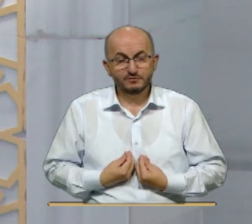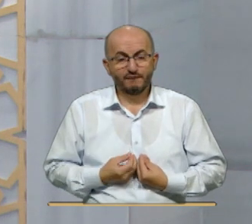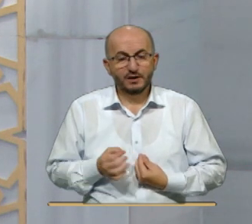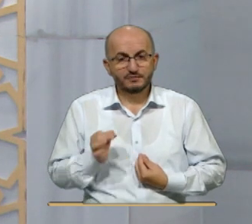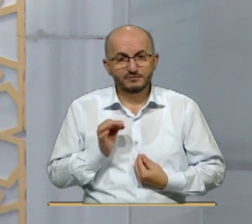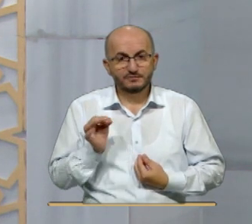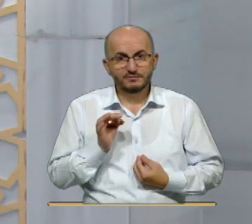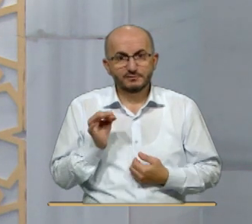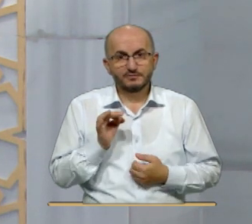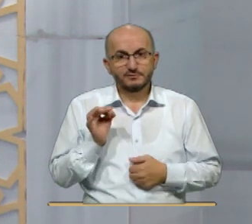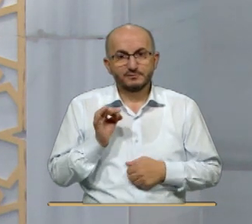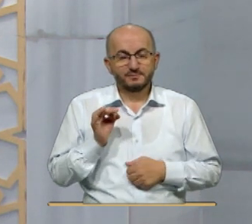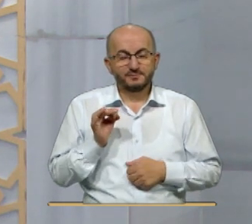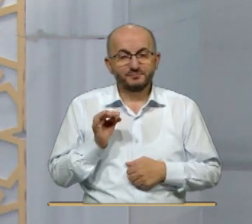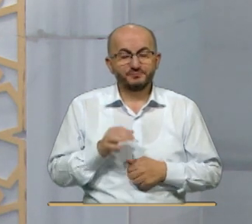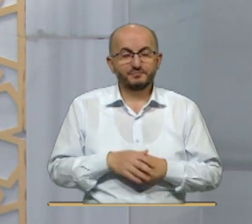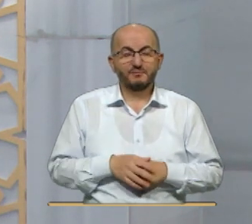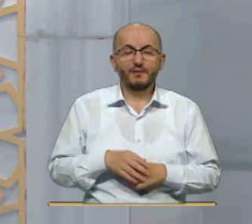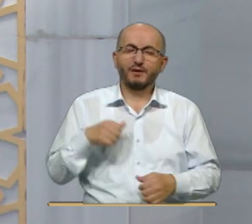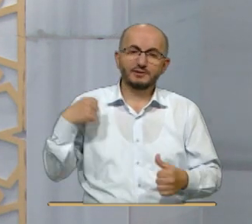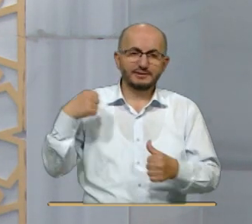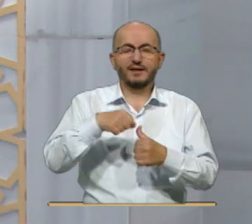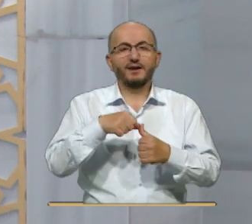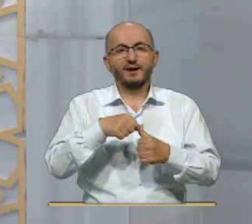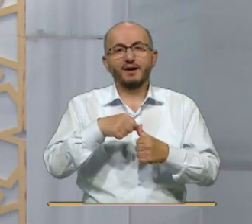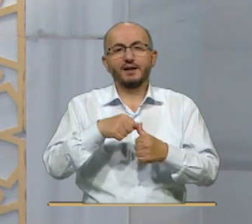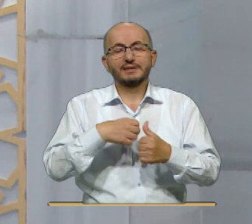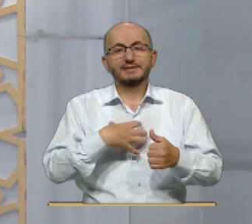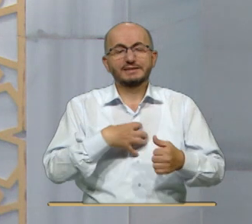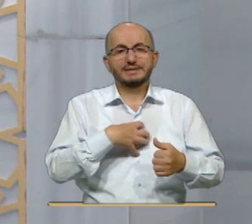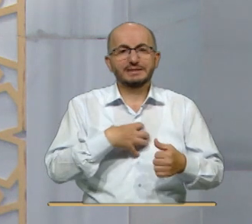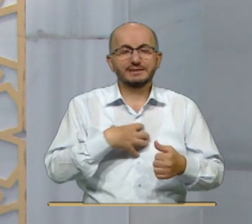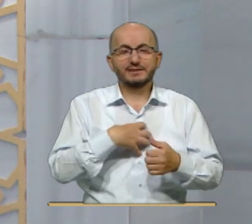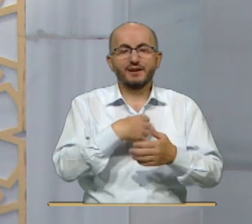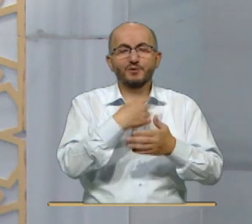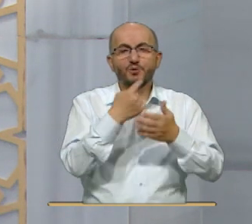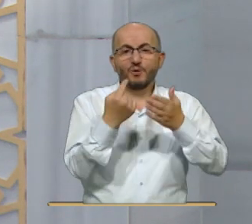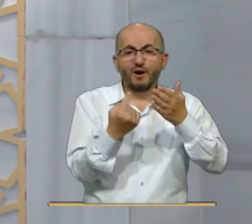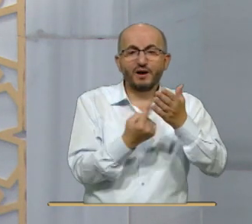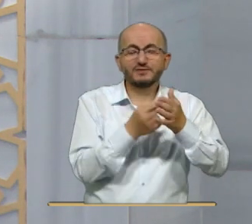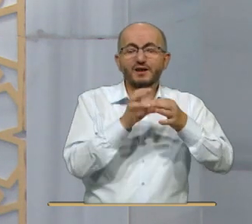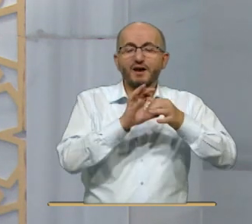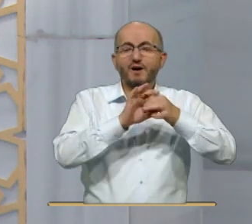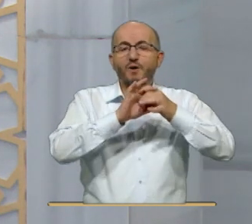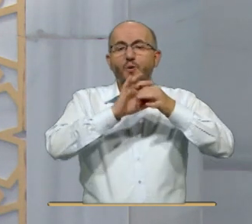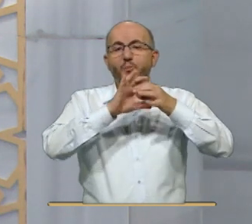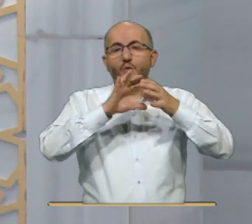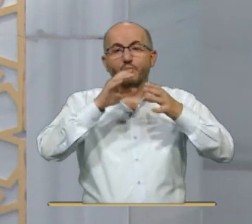Evet. Ve yine dinden, Kur'an'dan kopuk bir